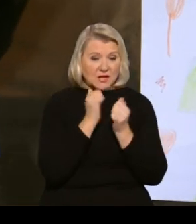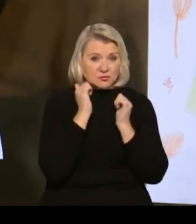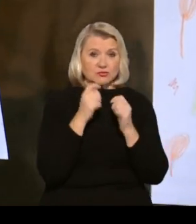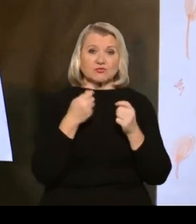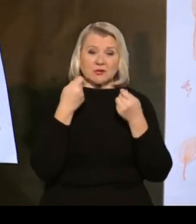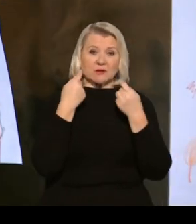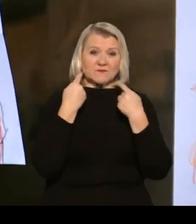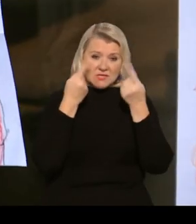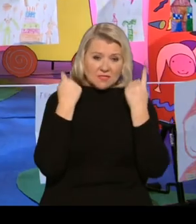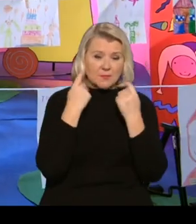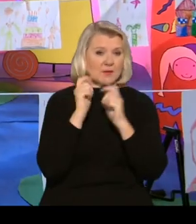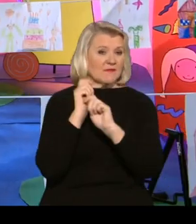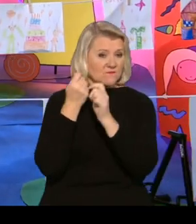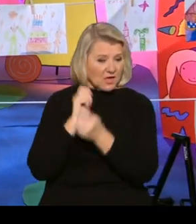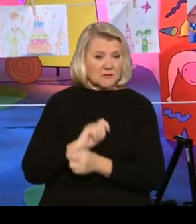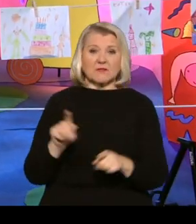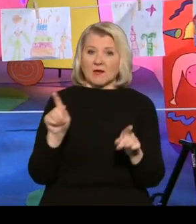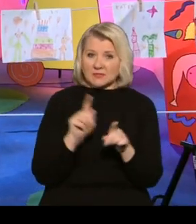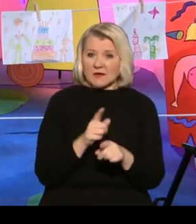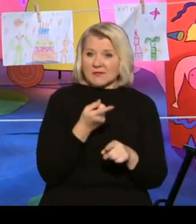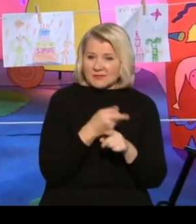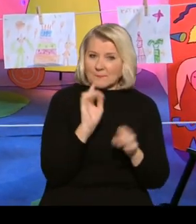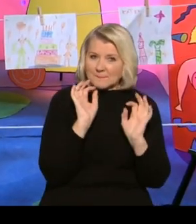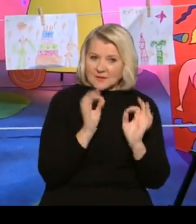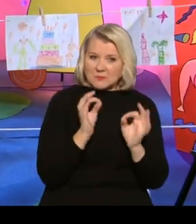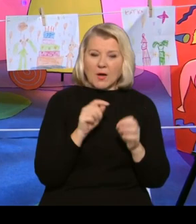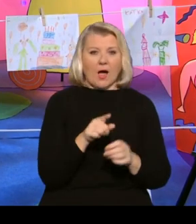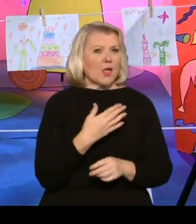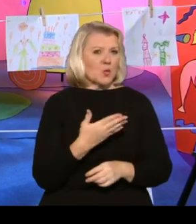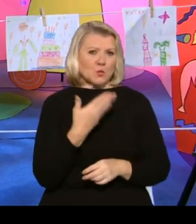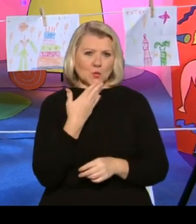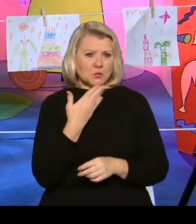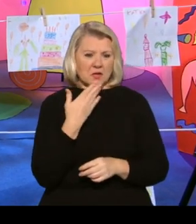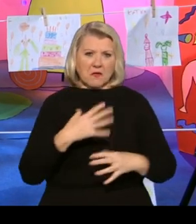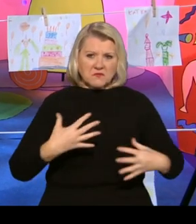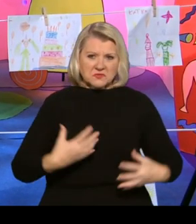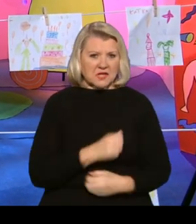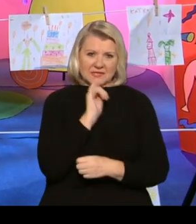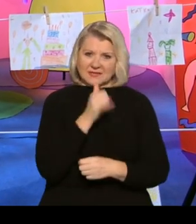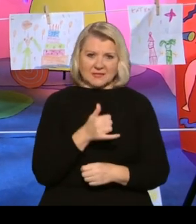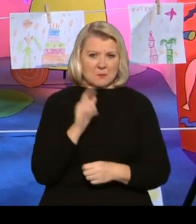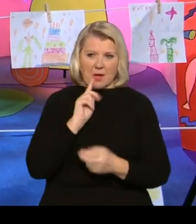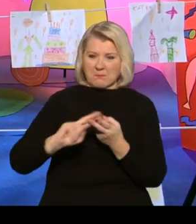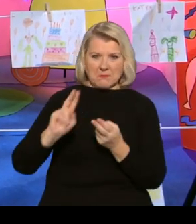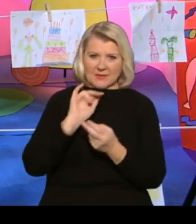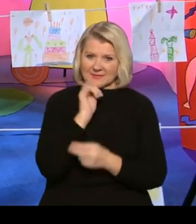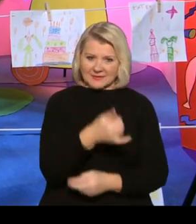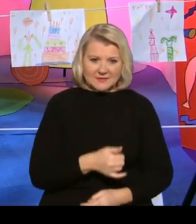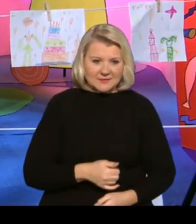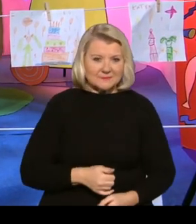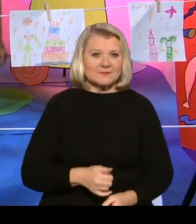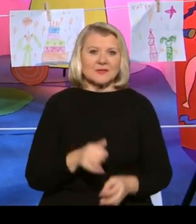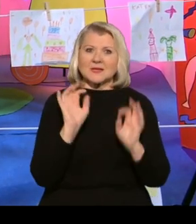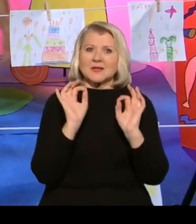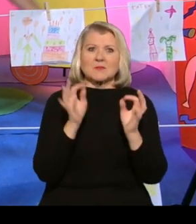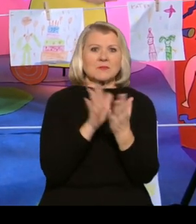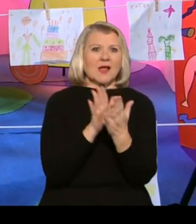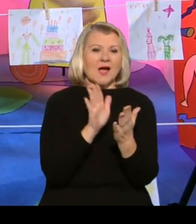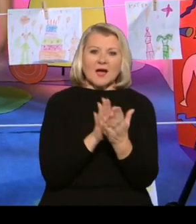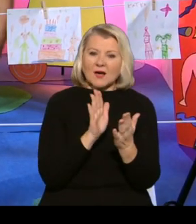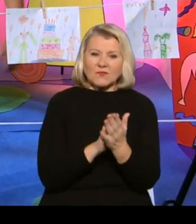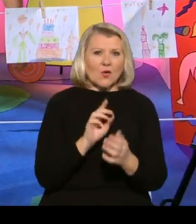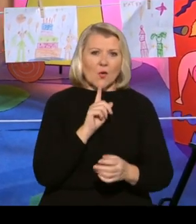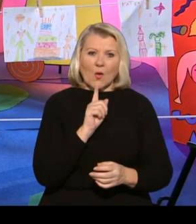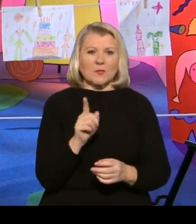taky Fanince. Však oni se neurazí, nepoví to mamince. Juhu! Bravo, no?